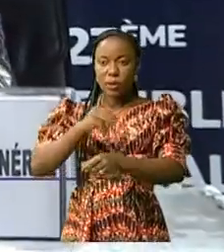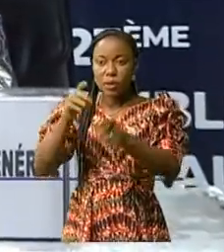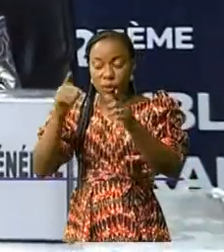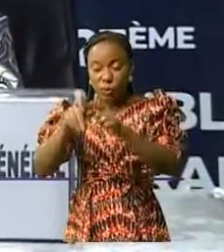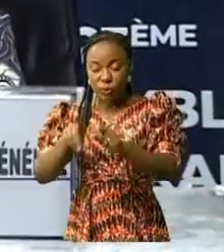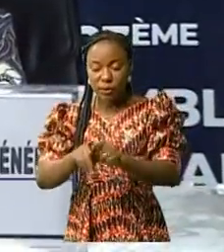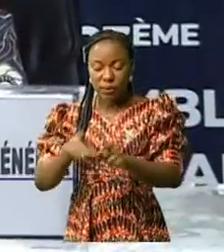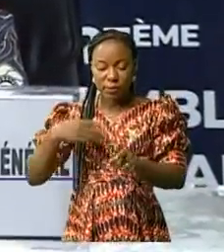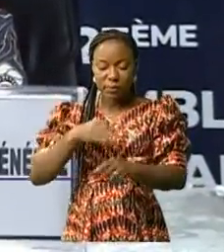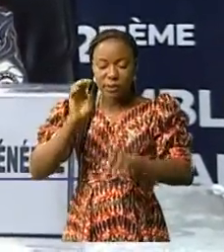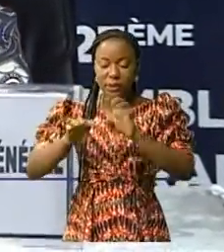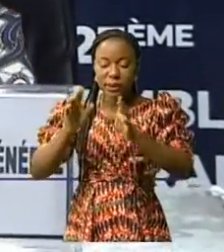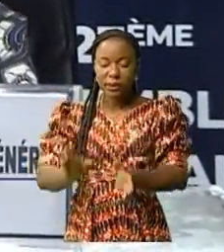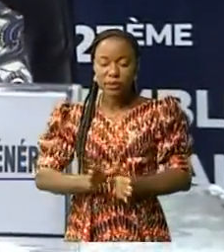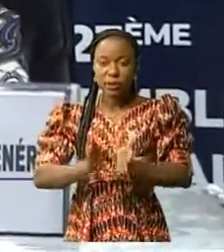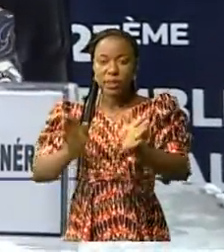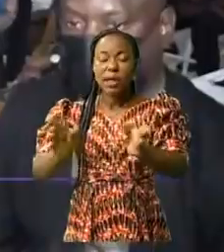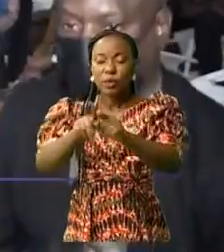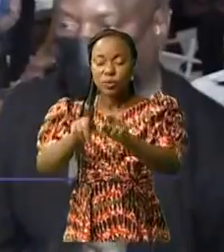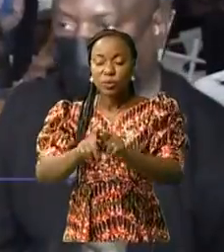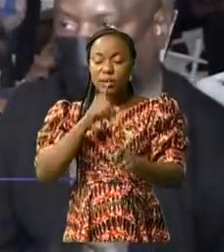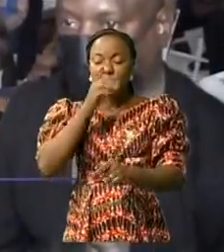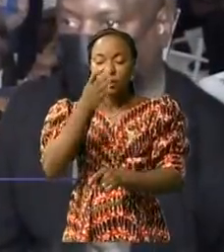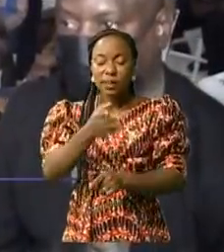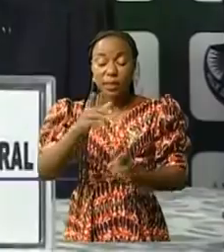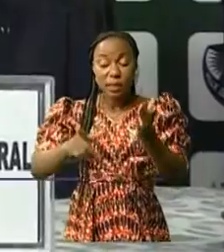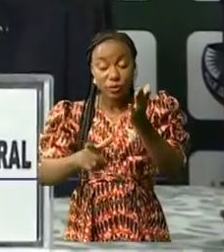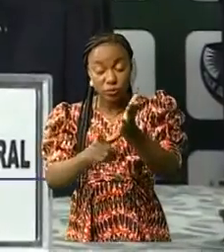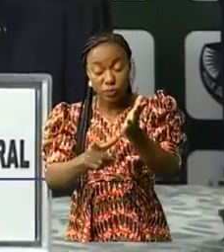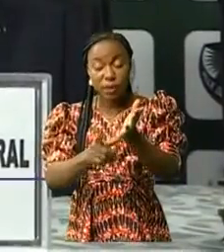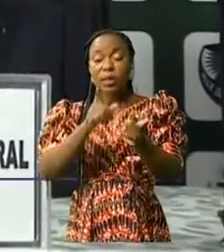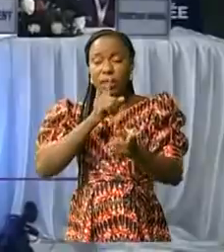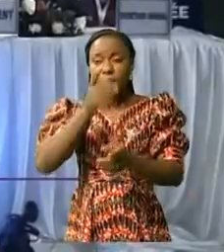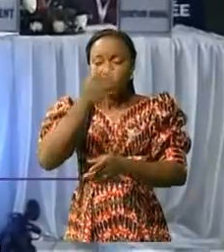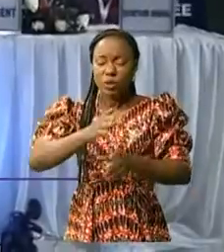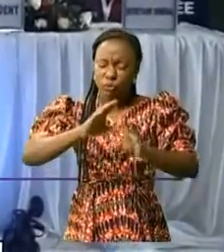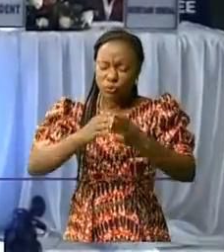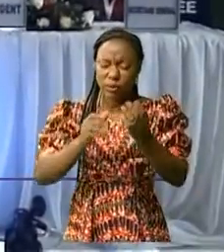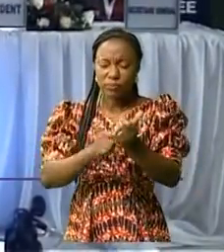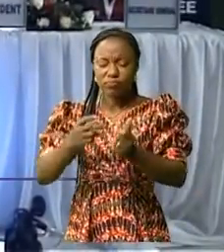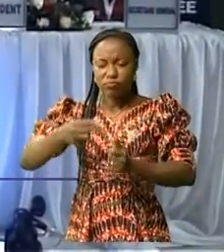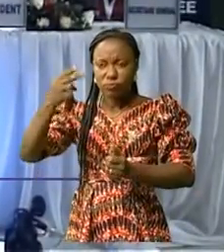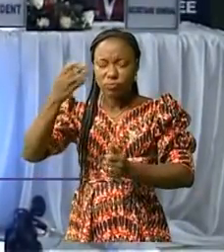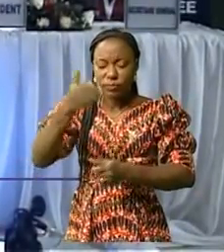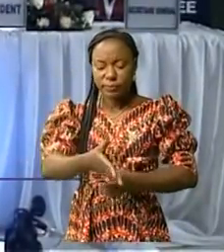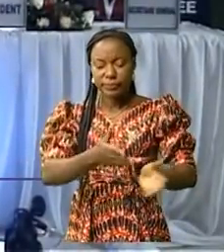madame les secrétaires générales et yolande et les baies et son adjoint les brazzavillois et madeleine typographie